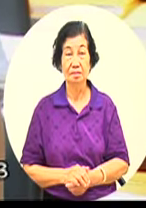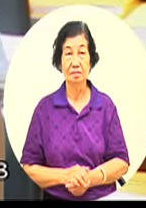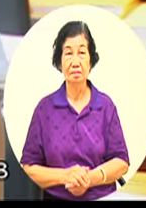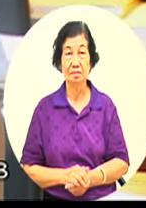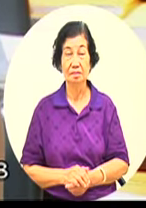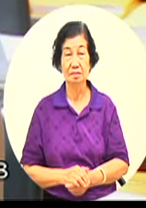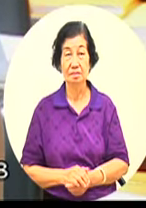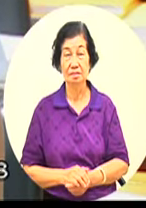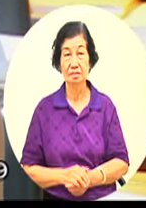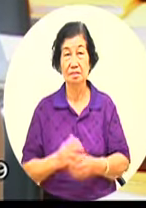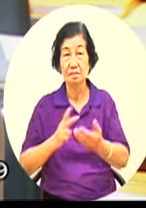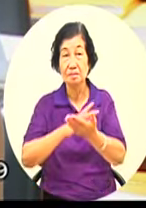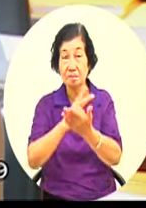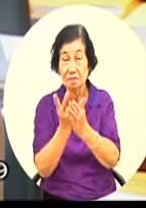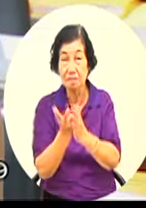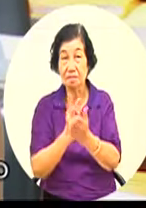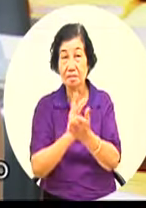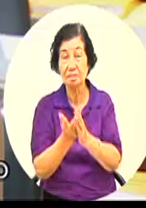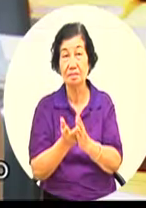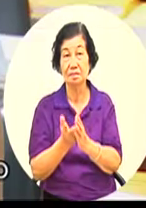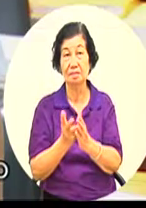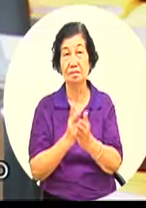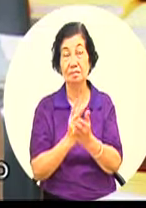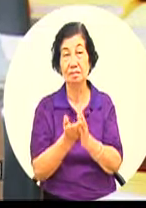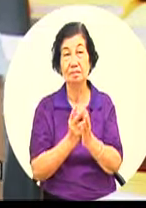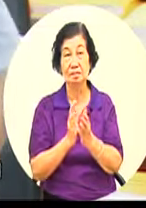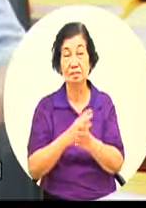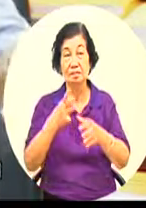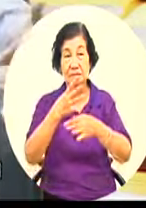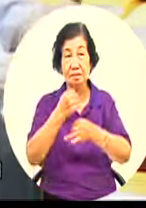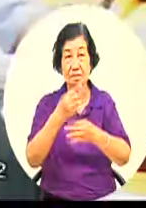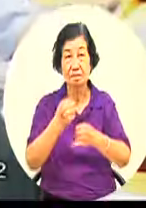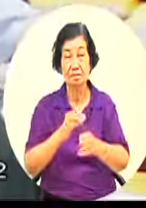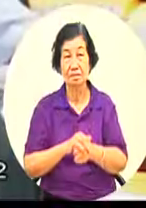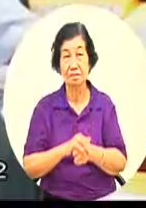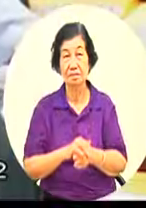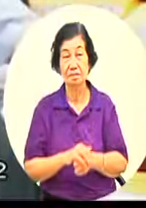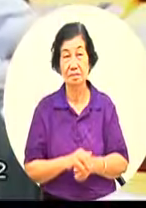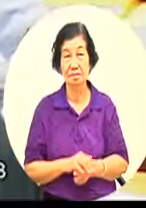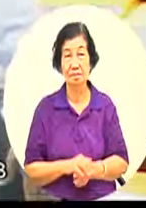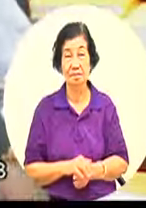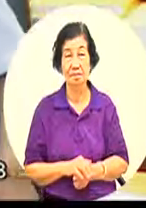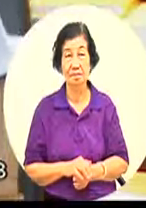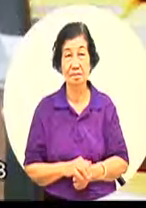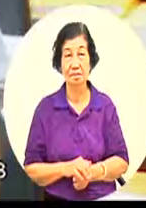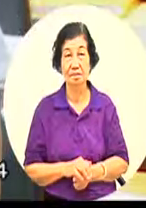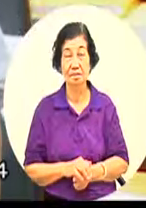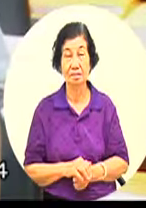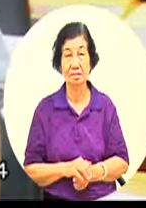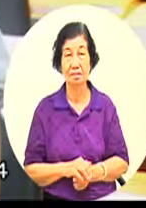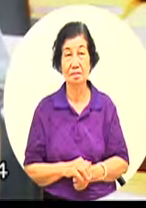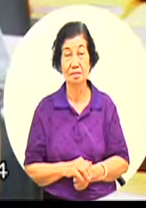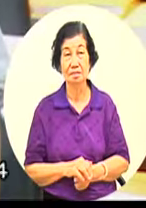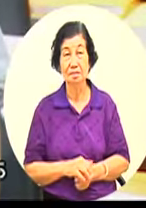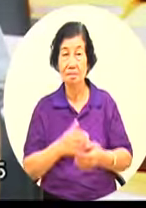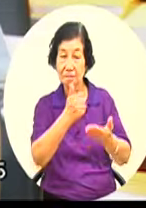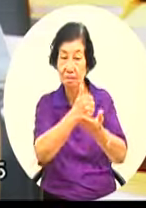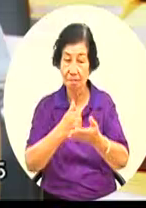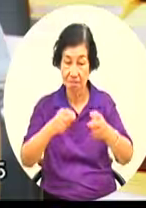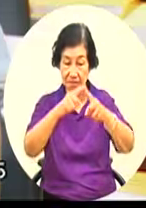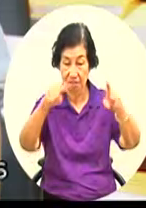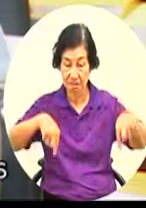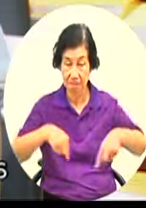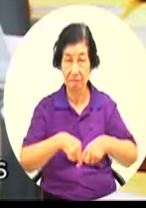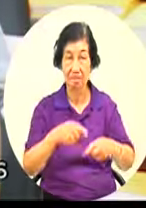为什么？ 我们其实都有传真邀请卡。 我根本就没有接到那个传真邀请卡嘞。 我那有邀